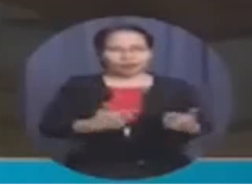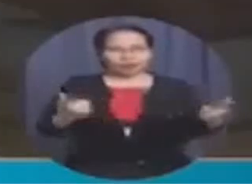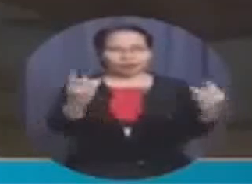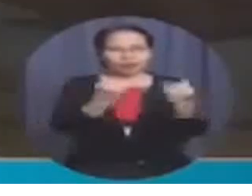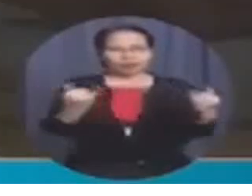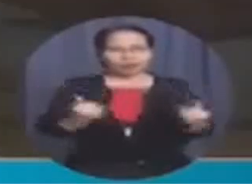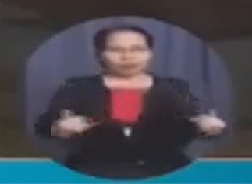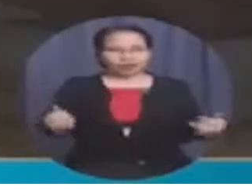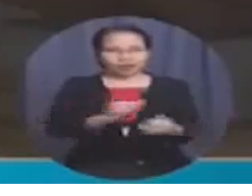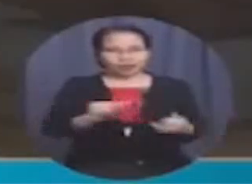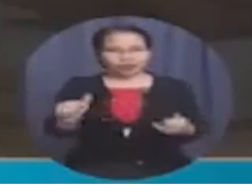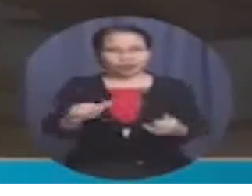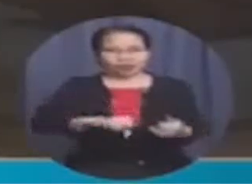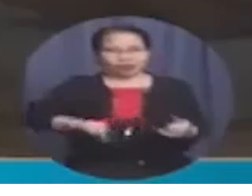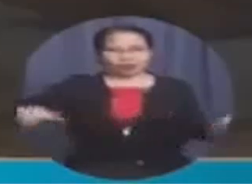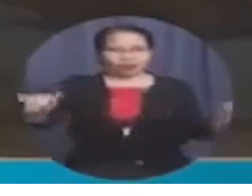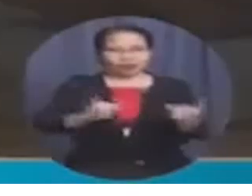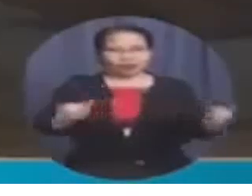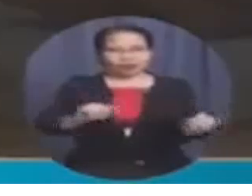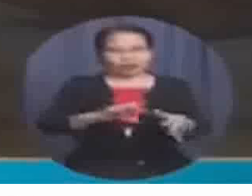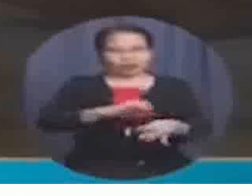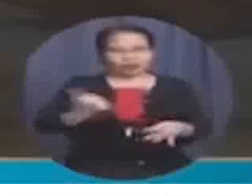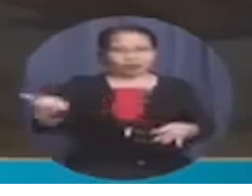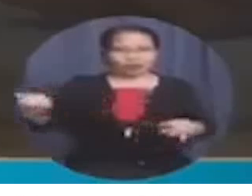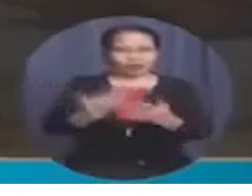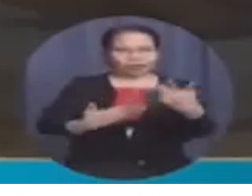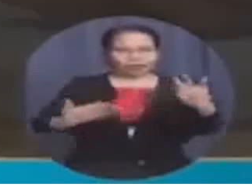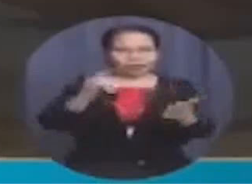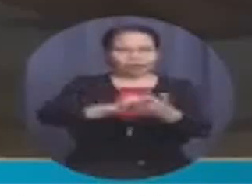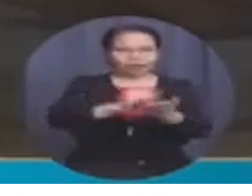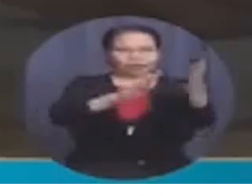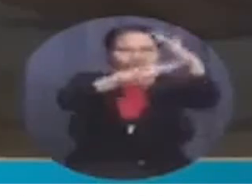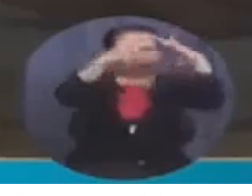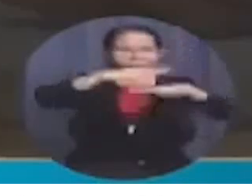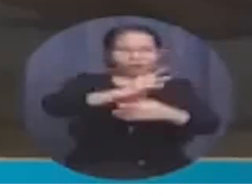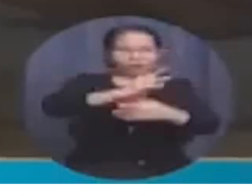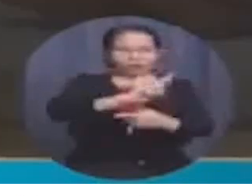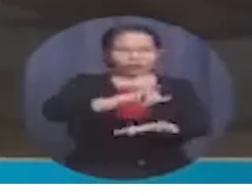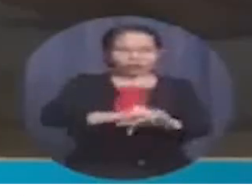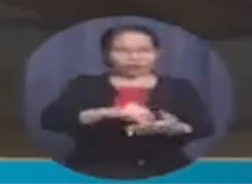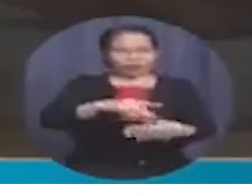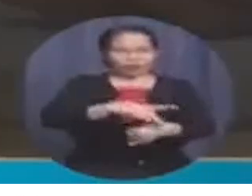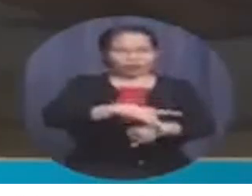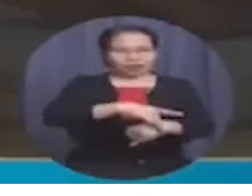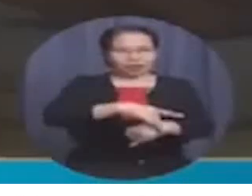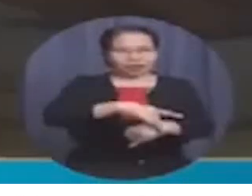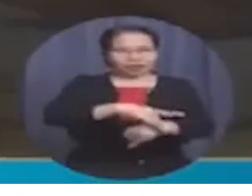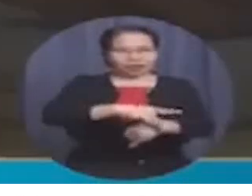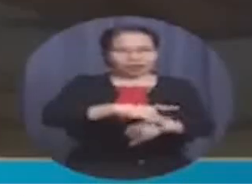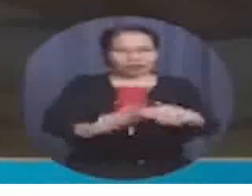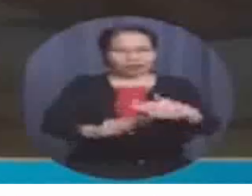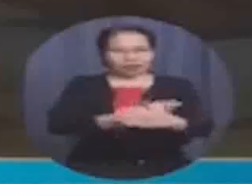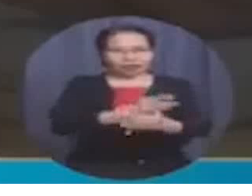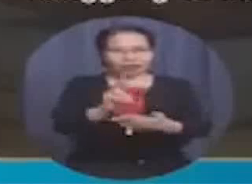anumang anyong nasa itaas sa langit o nang nasa ibaba sa lupa o nang nasa tubig